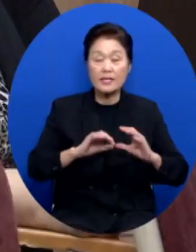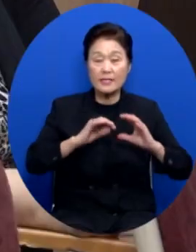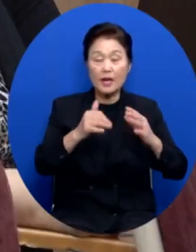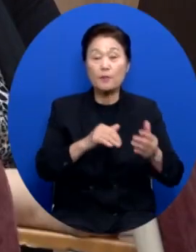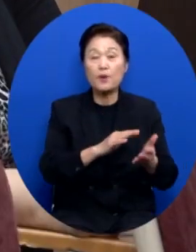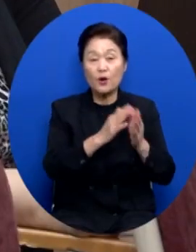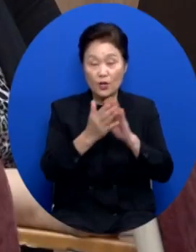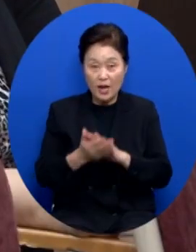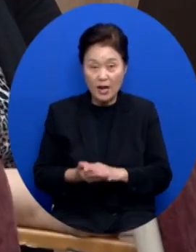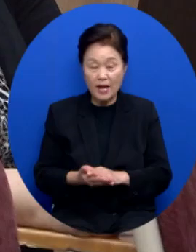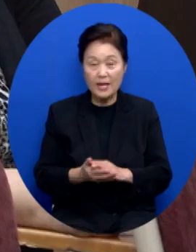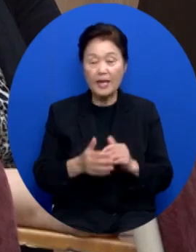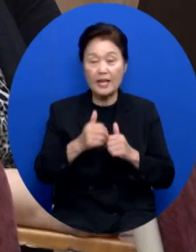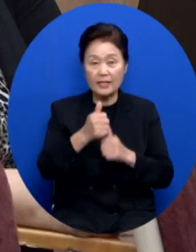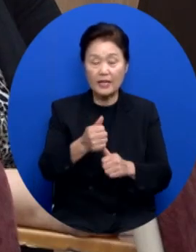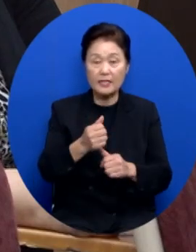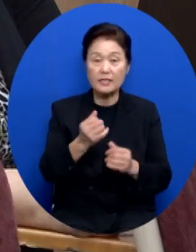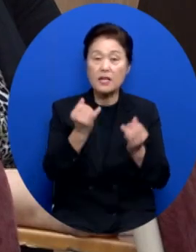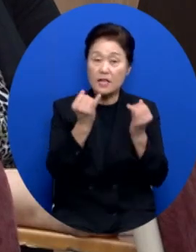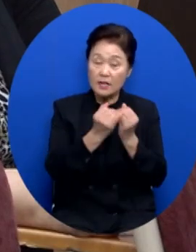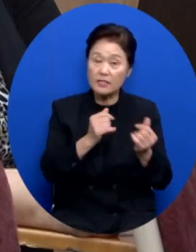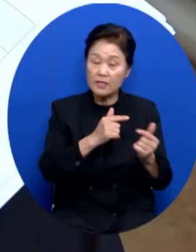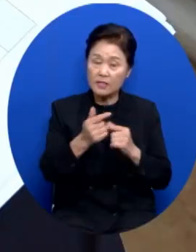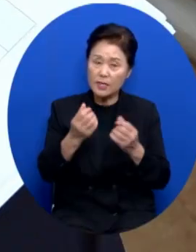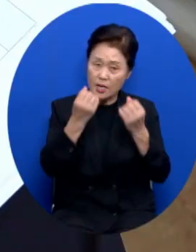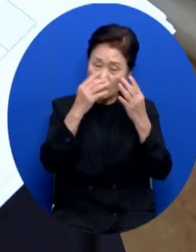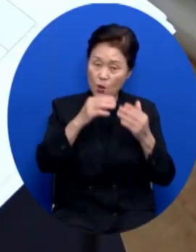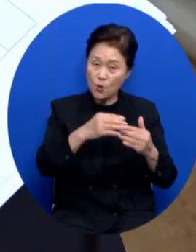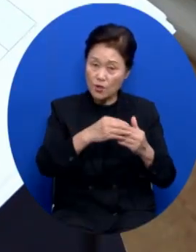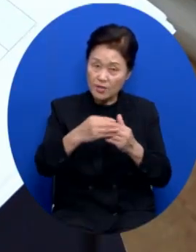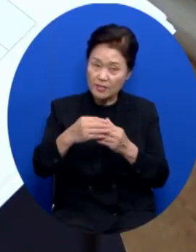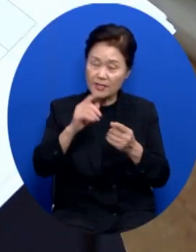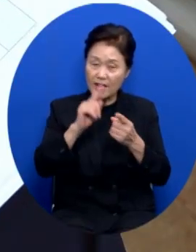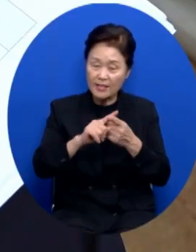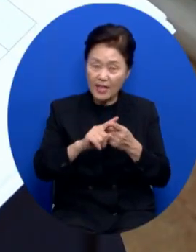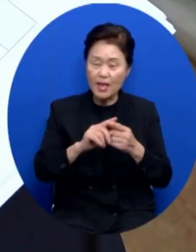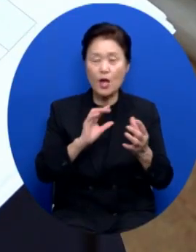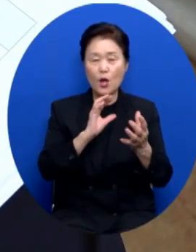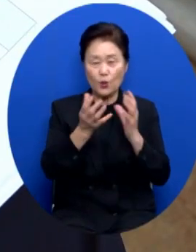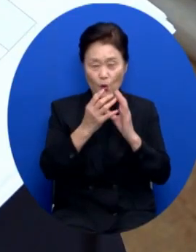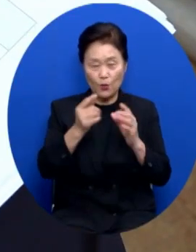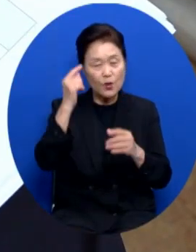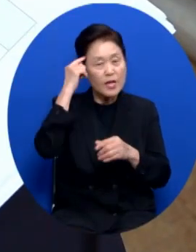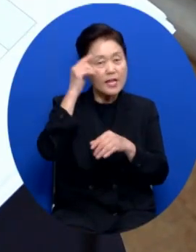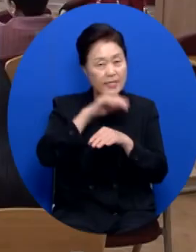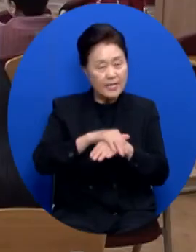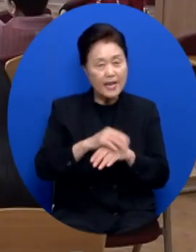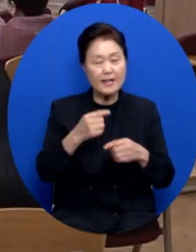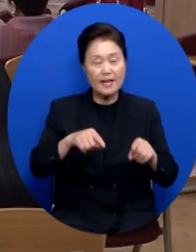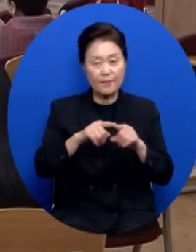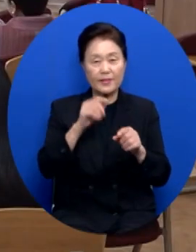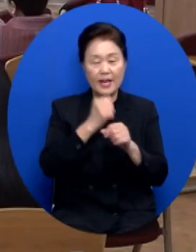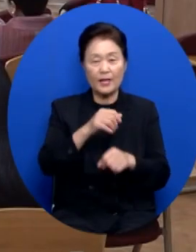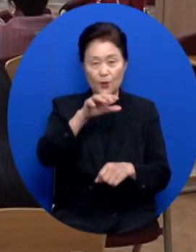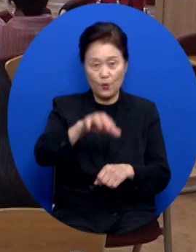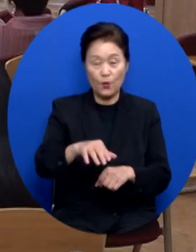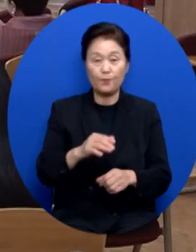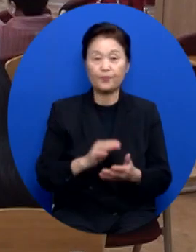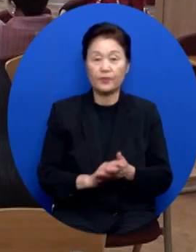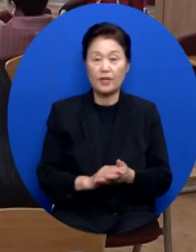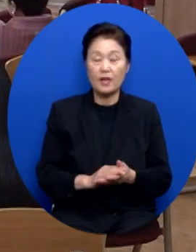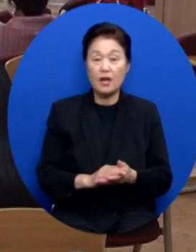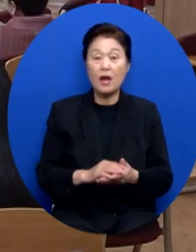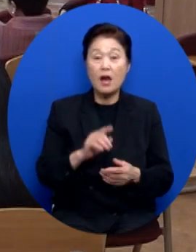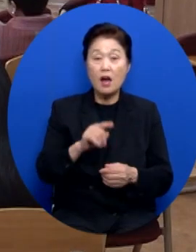교회 여성들에게 필요한 새로운 리더십에 관해 함께 논의하고 지혜를 모으는 자리로 마련됐습니다 세미나에서는 세종